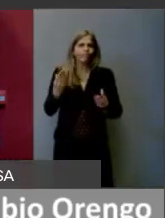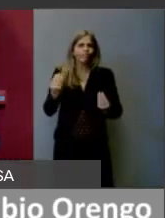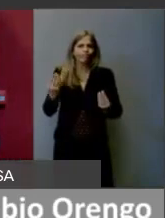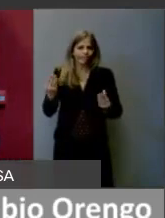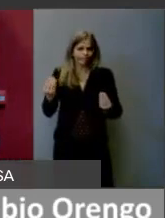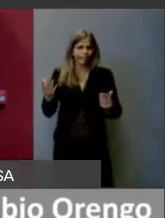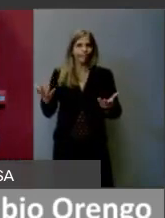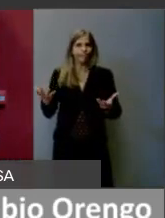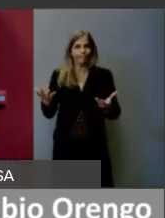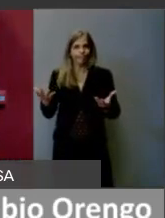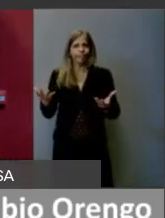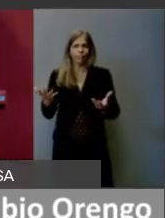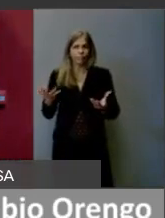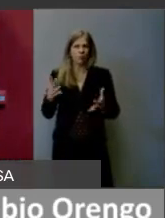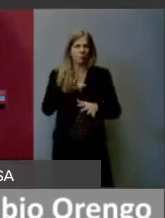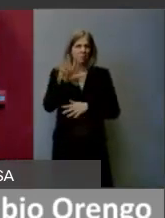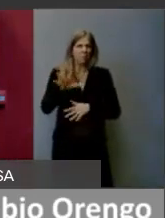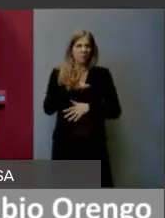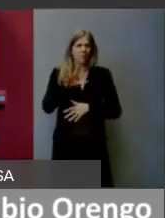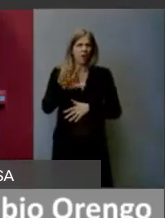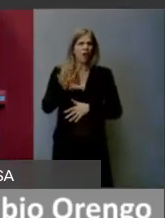un numero che supera anche i